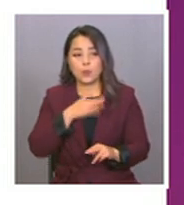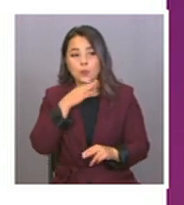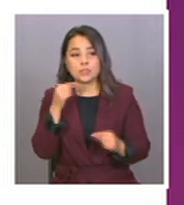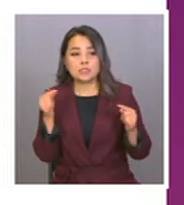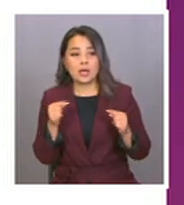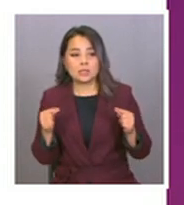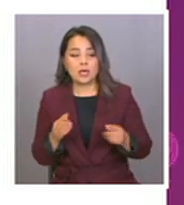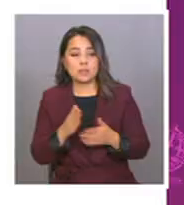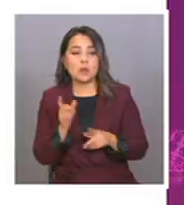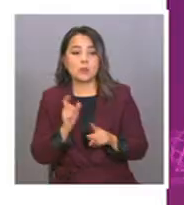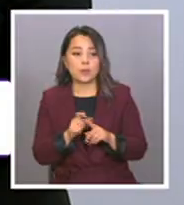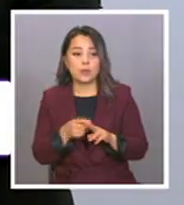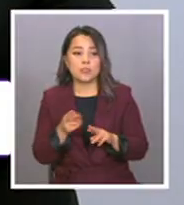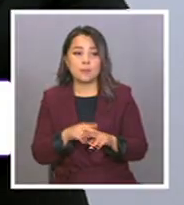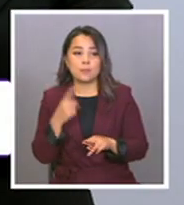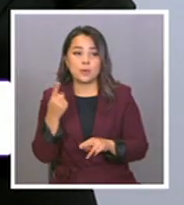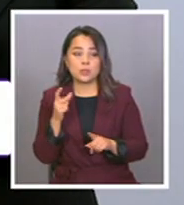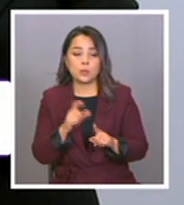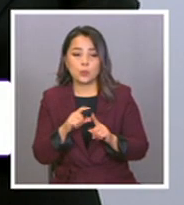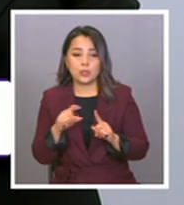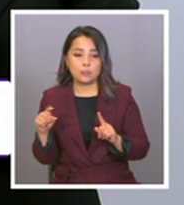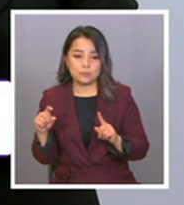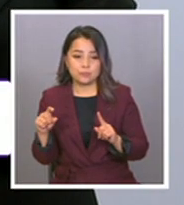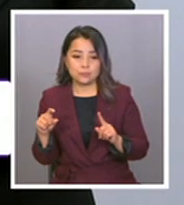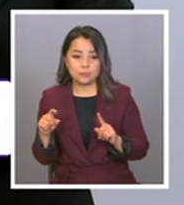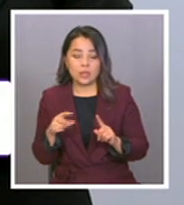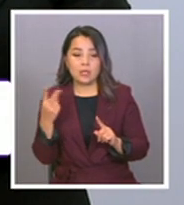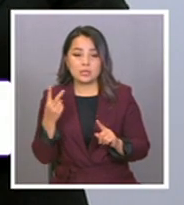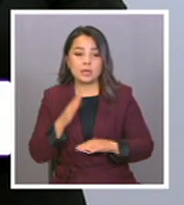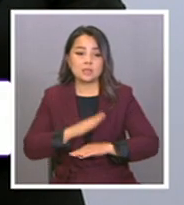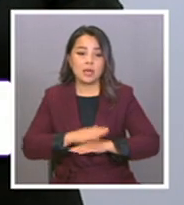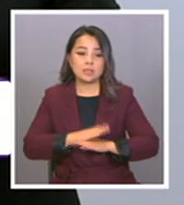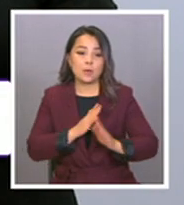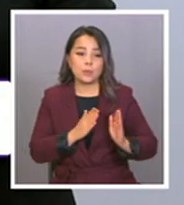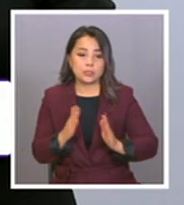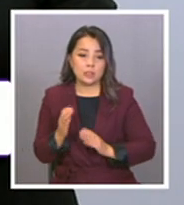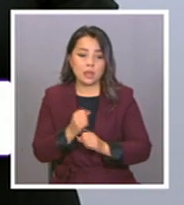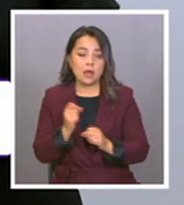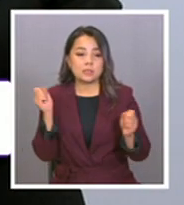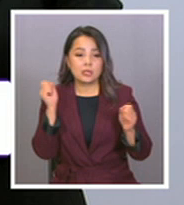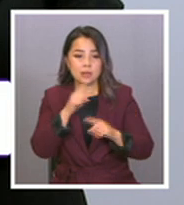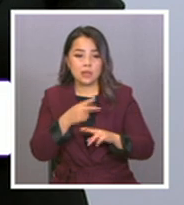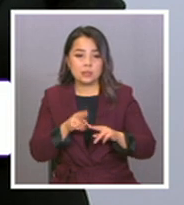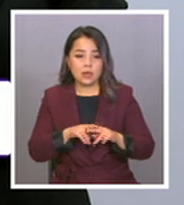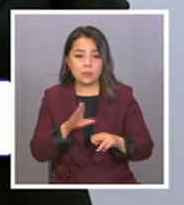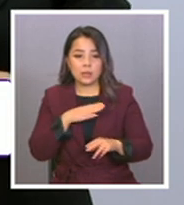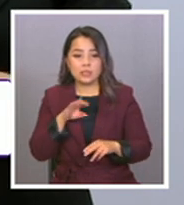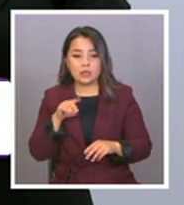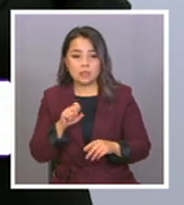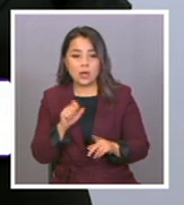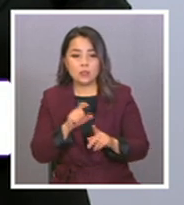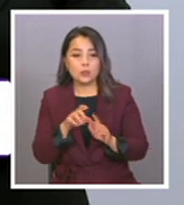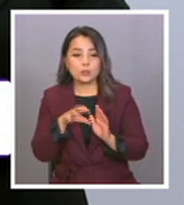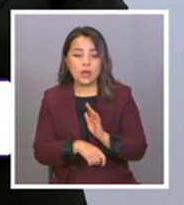келетін сөйлем ол бірінші сөйлем. Екінші тәртіп бойынша анықтаған тезаның соңында бір